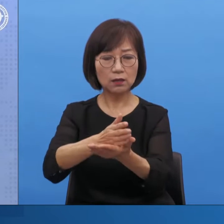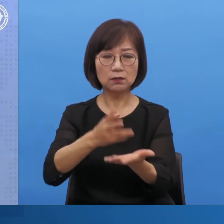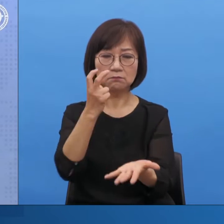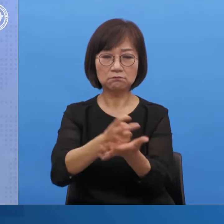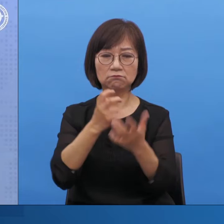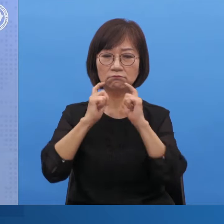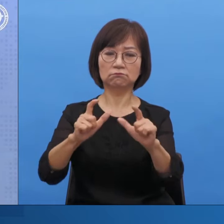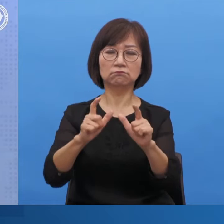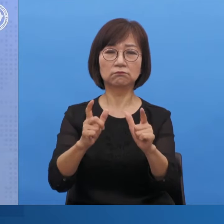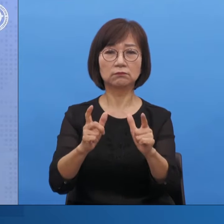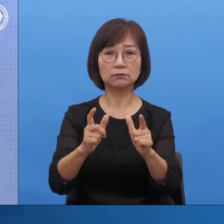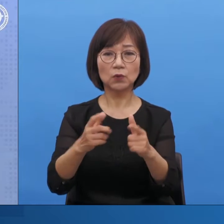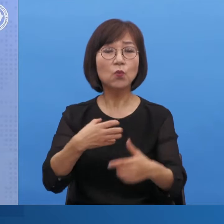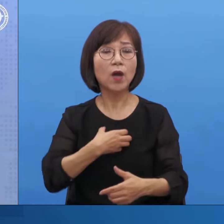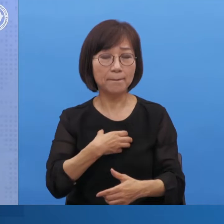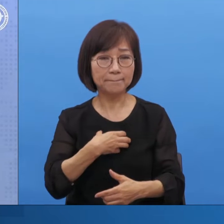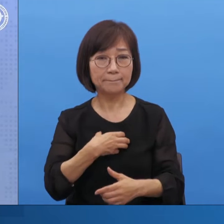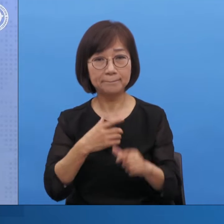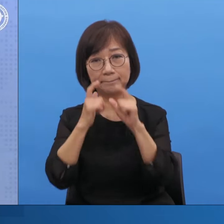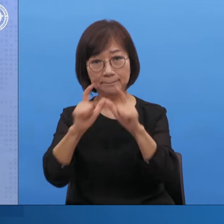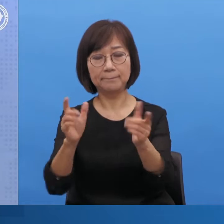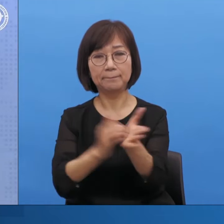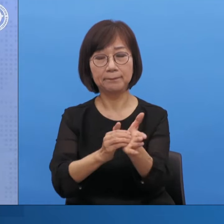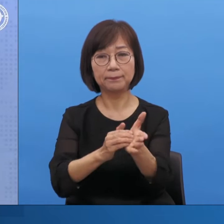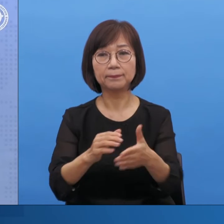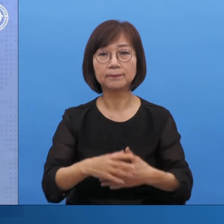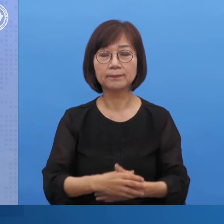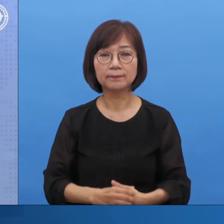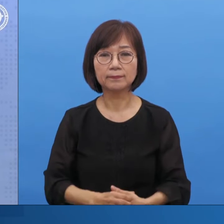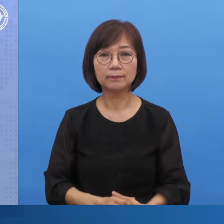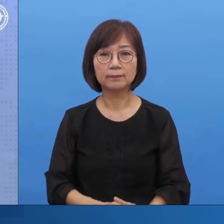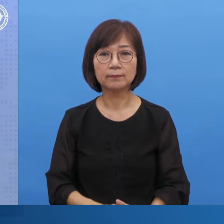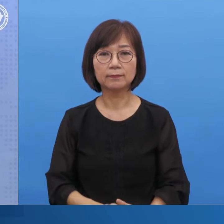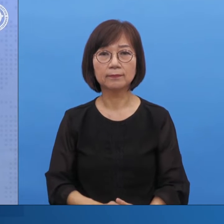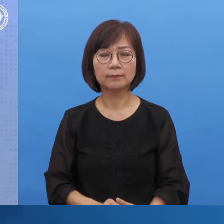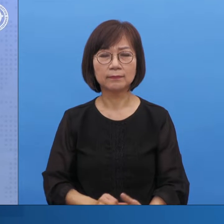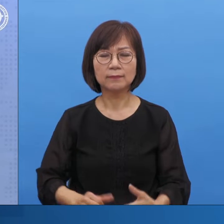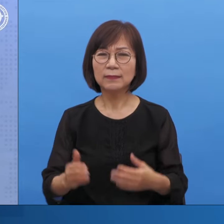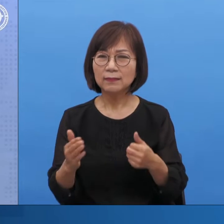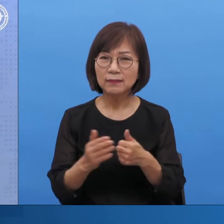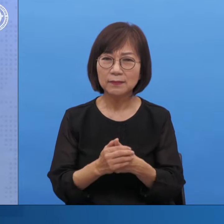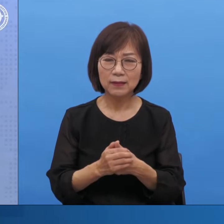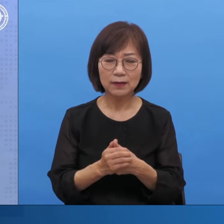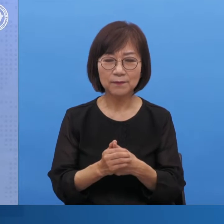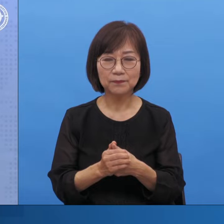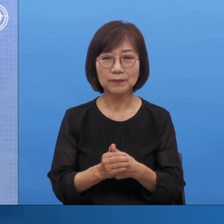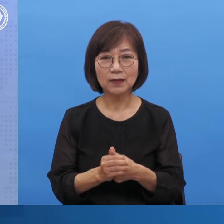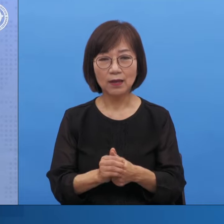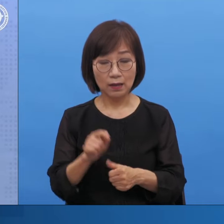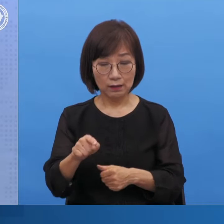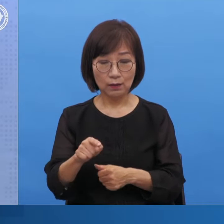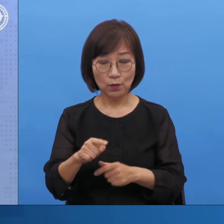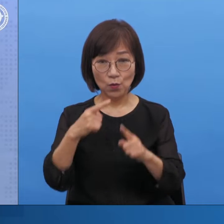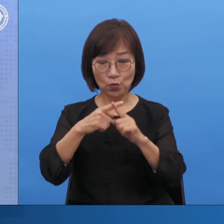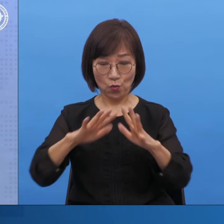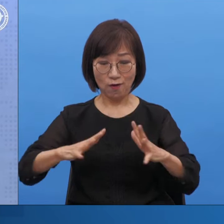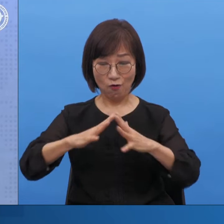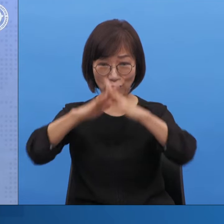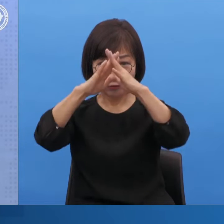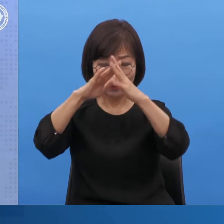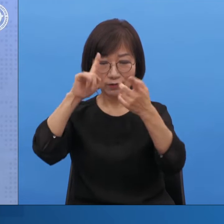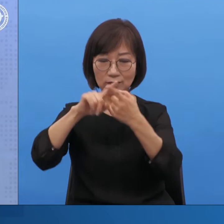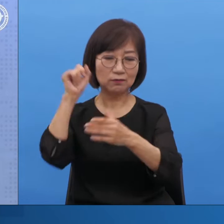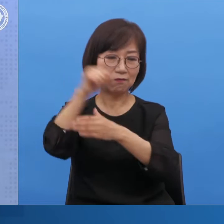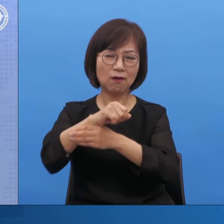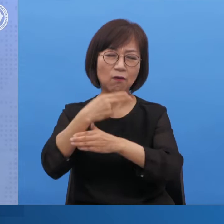it, it's made by law that we cannot use it. 그래서 이걸 오랫동안에 말이죠, 허가를 안 내주는 거예요, 짓는 거를. And for a